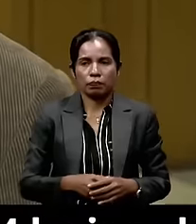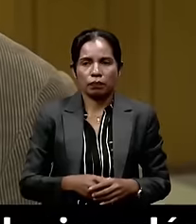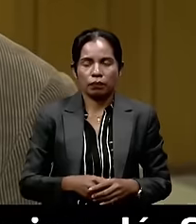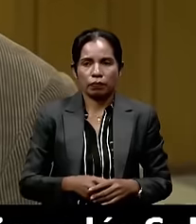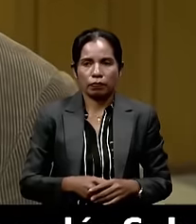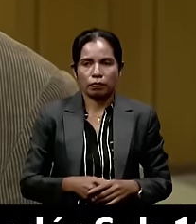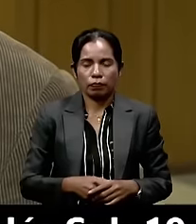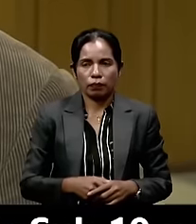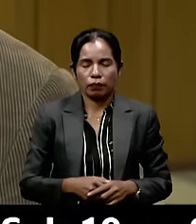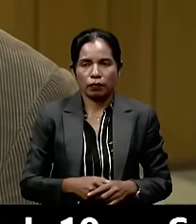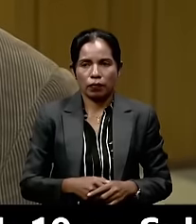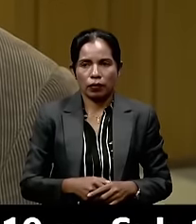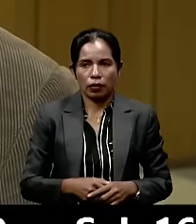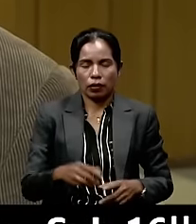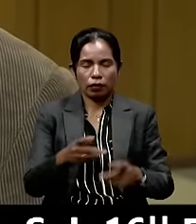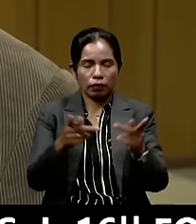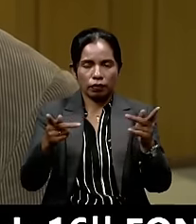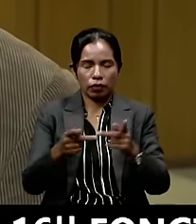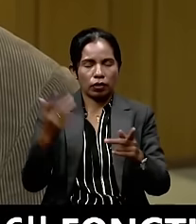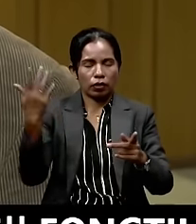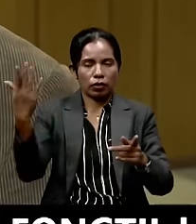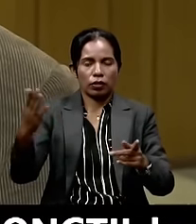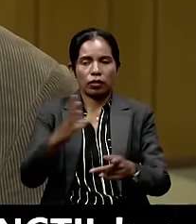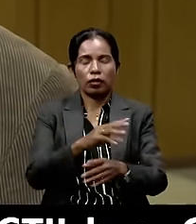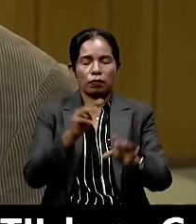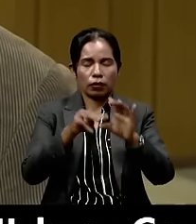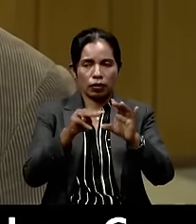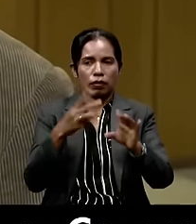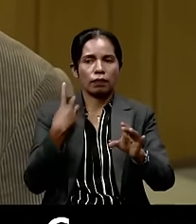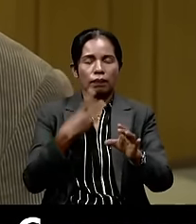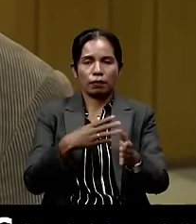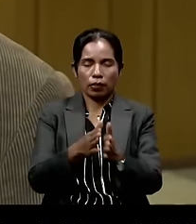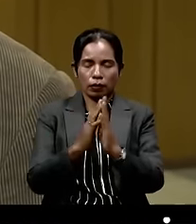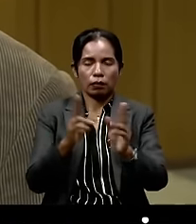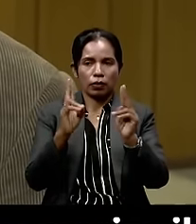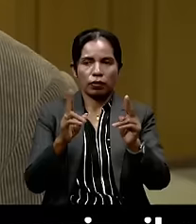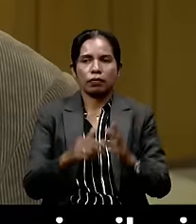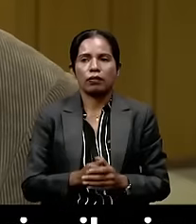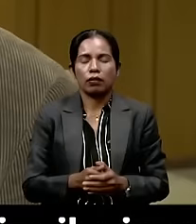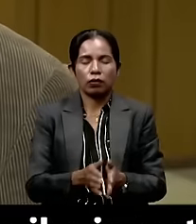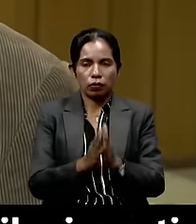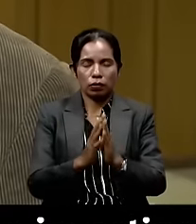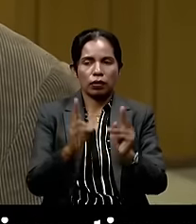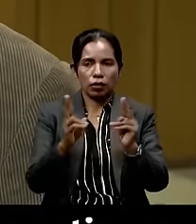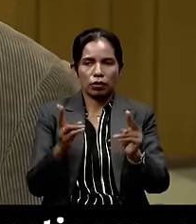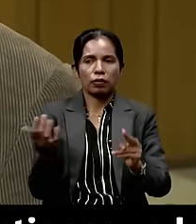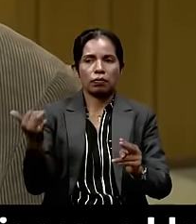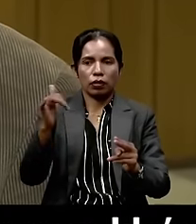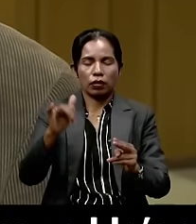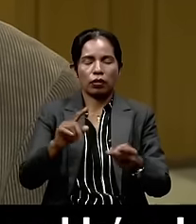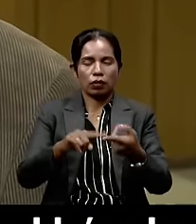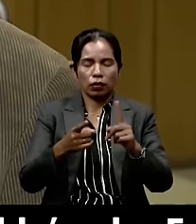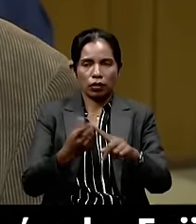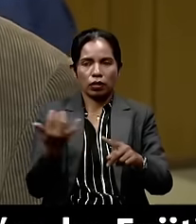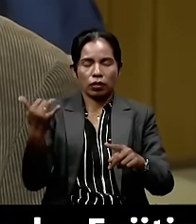Construtor obra numa ka lo bayerne ami husu para lais ne husu lais para malu sirna